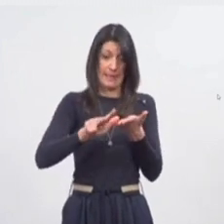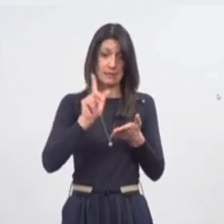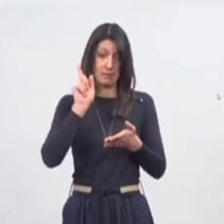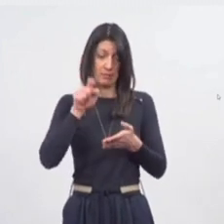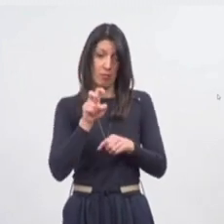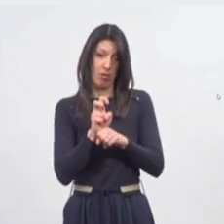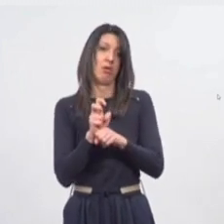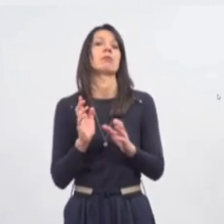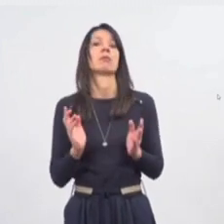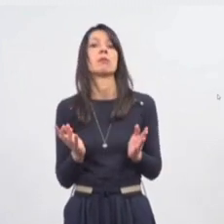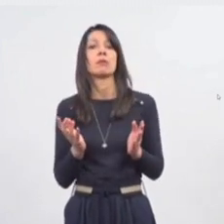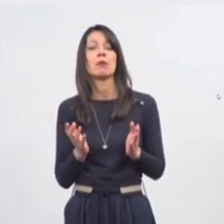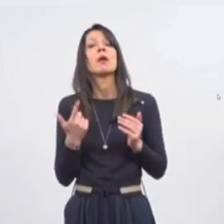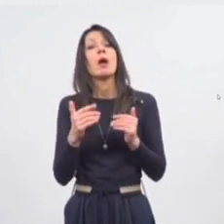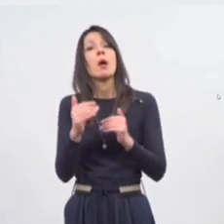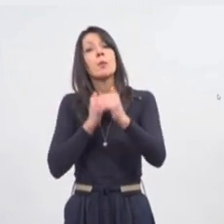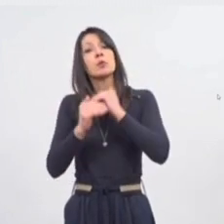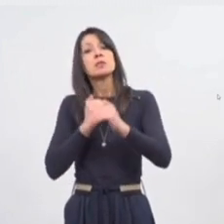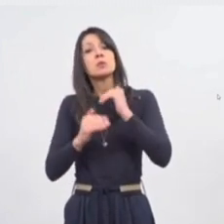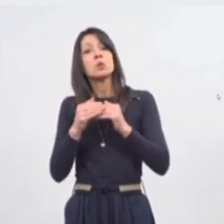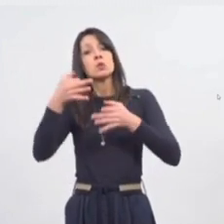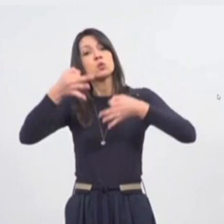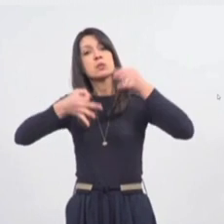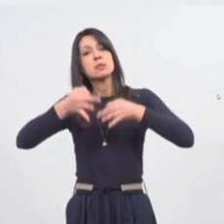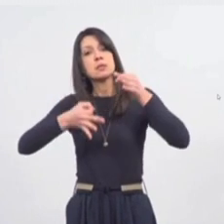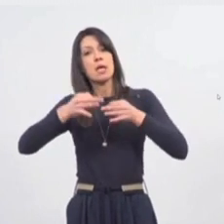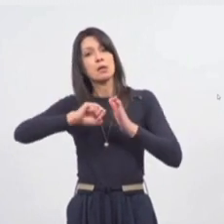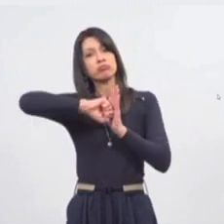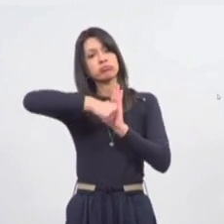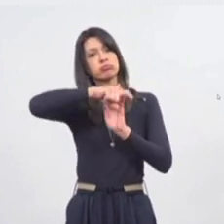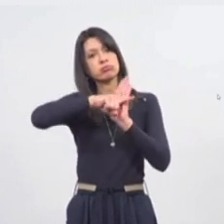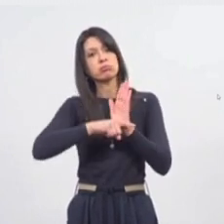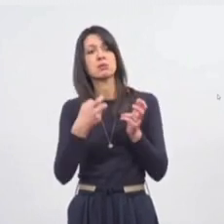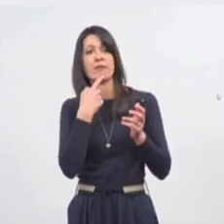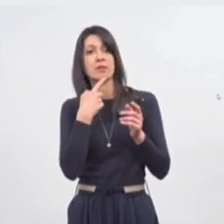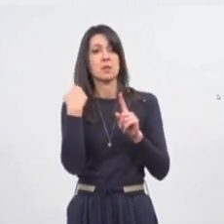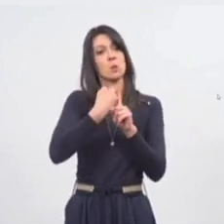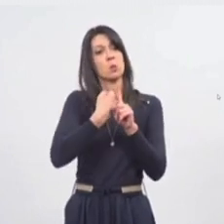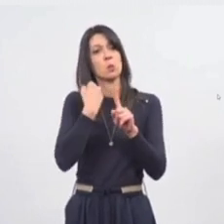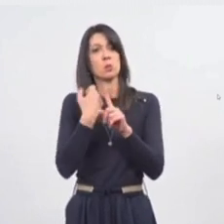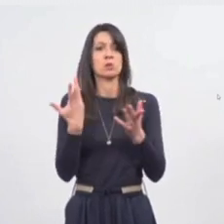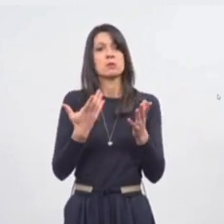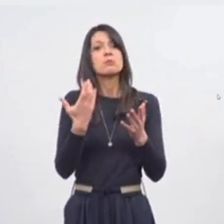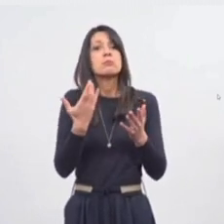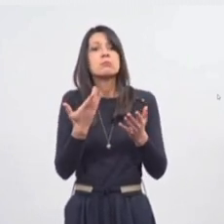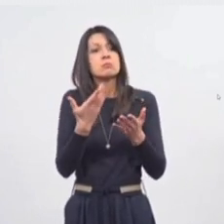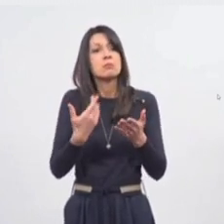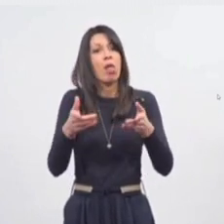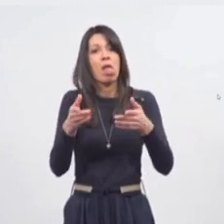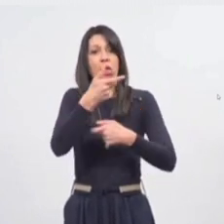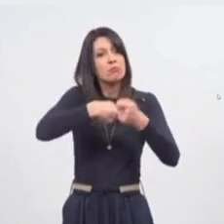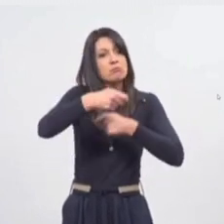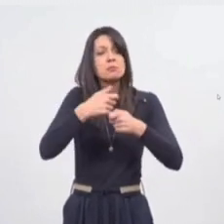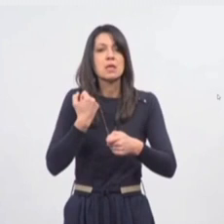renforcement des procédures judiciaires pour la lutte contre la criminalité organisée, le renforcement de